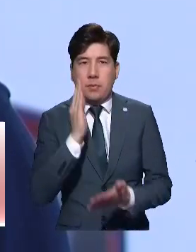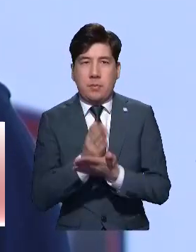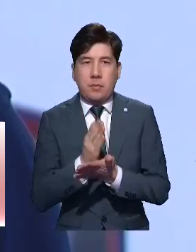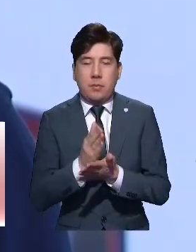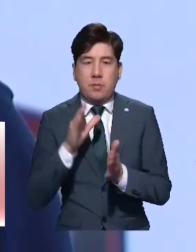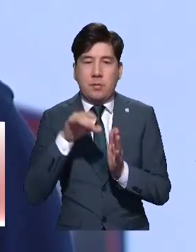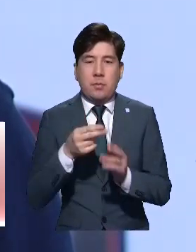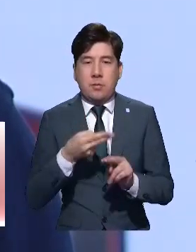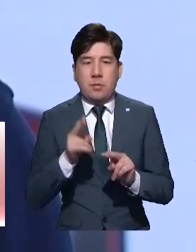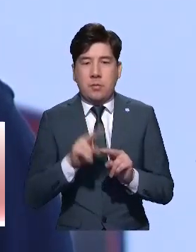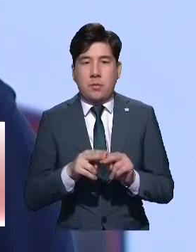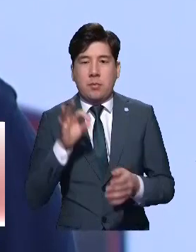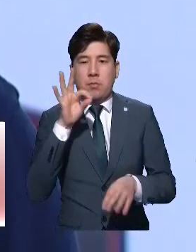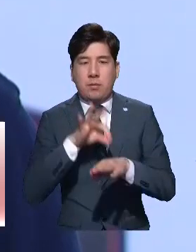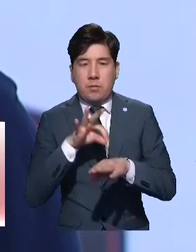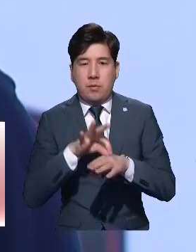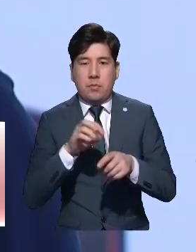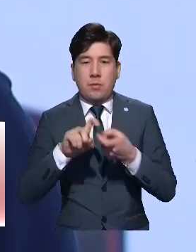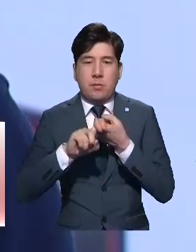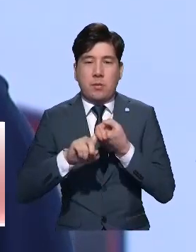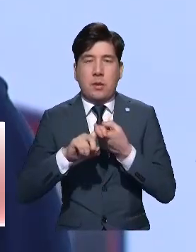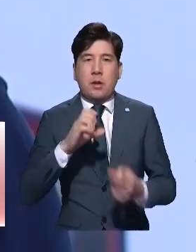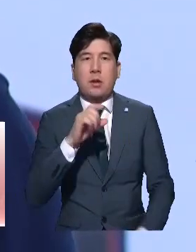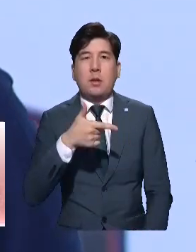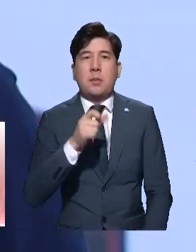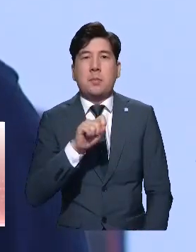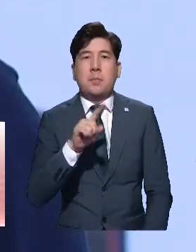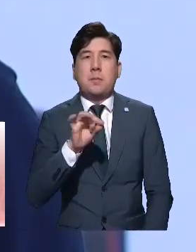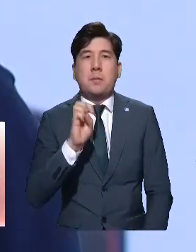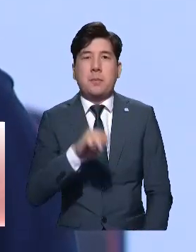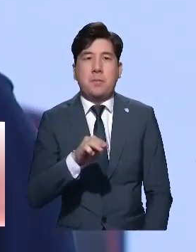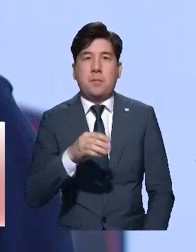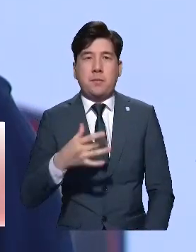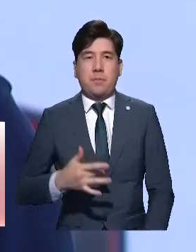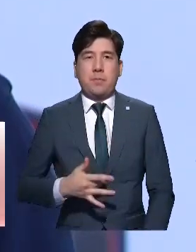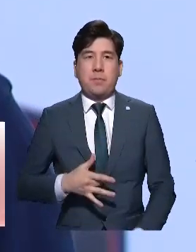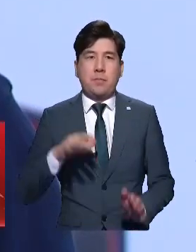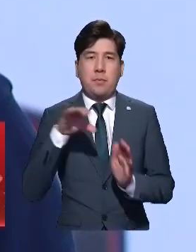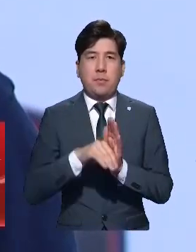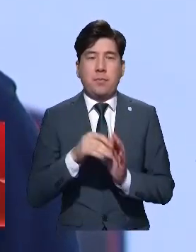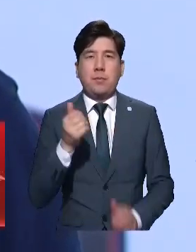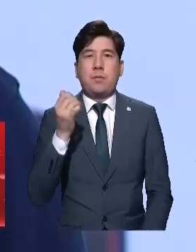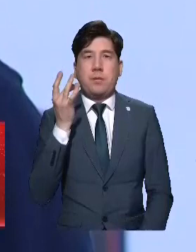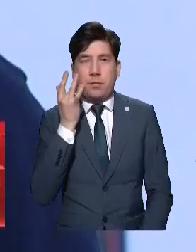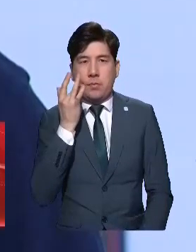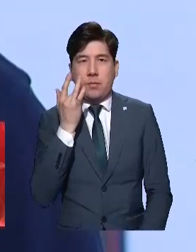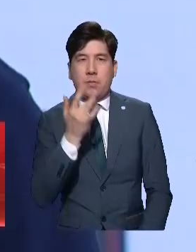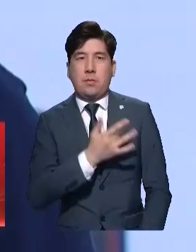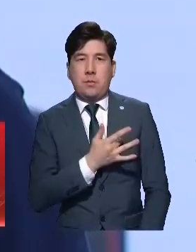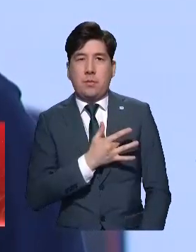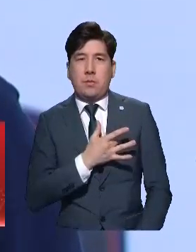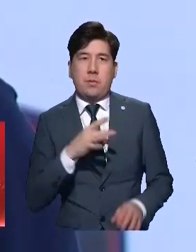осындай жаңағы ауруларға, яғни гастритке әкеліп соқты. Оны күнде пайдаланғаннан кейін жүрегімді ауыра